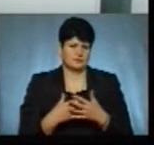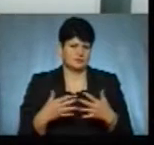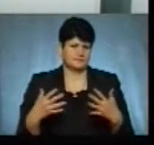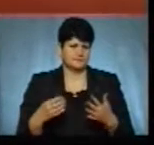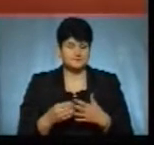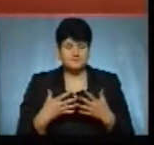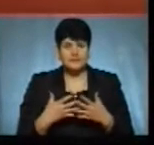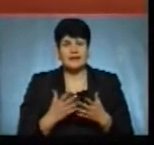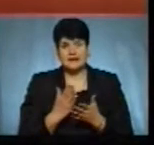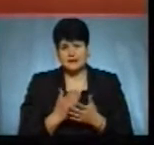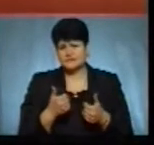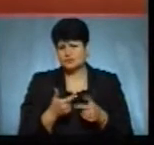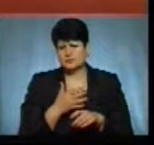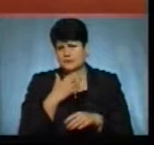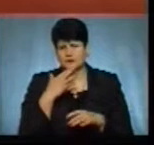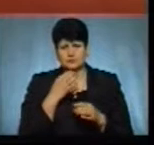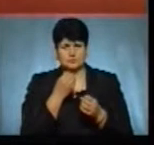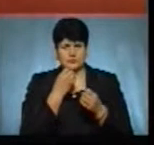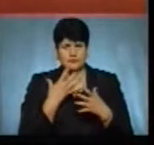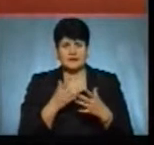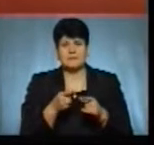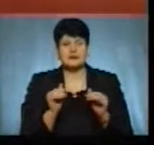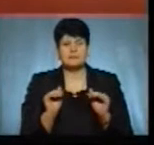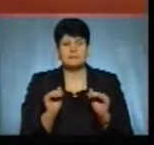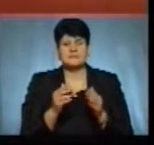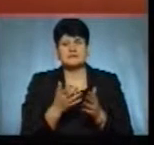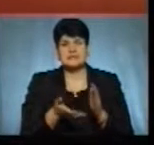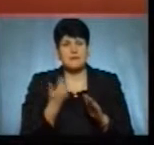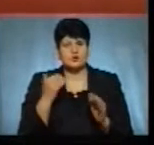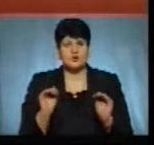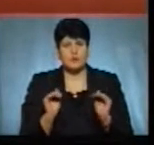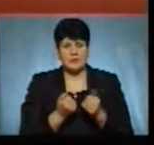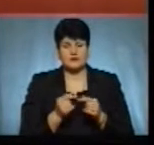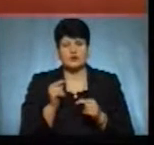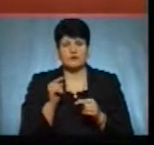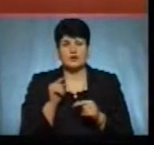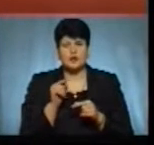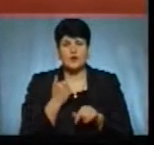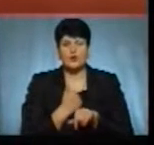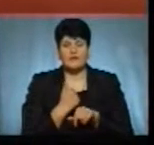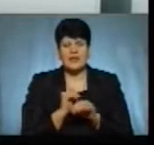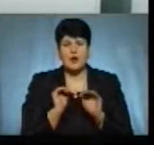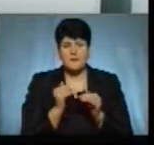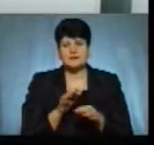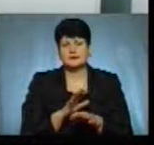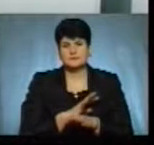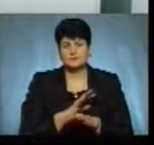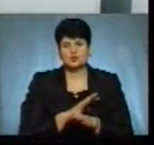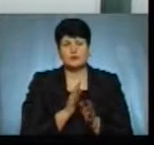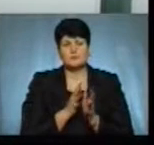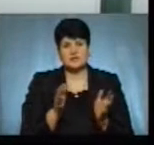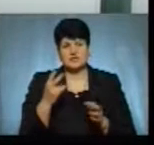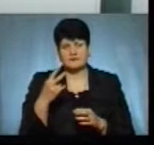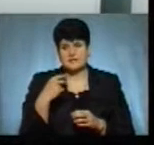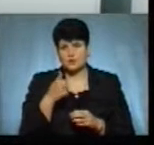дуже багато позитивного. В законі пише, що знімаються будь-які обмеження. В тому і основне обмеження, яке діяло понад 20